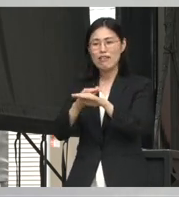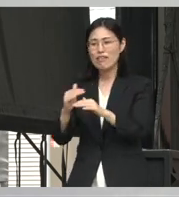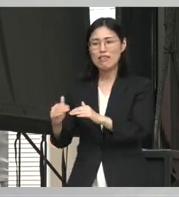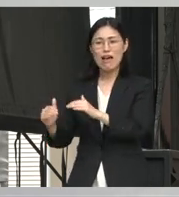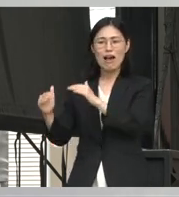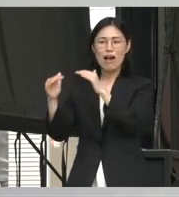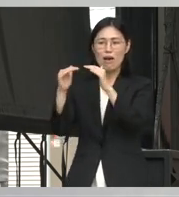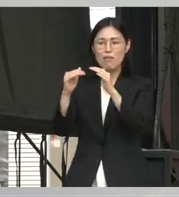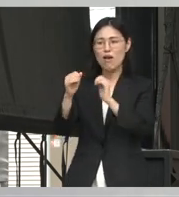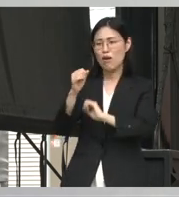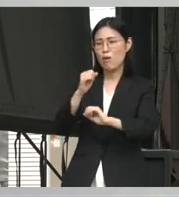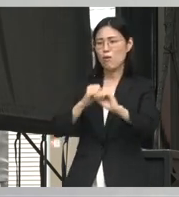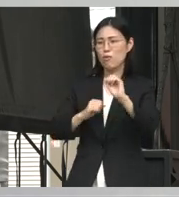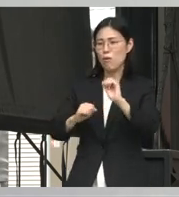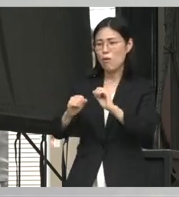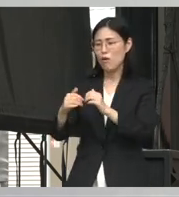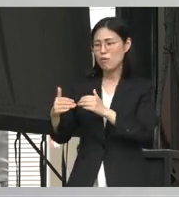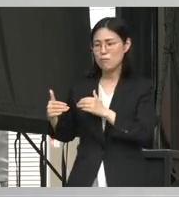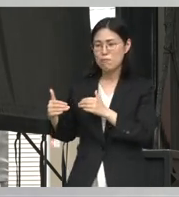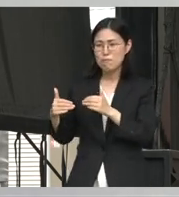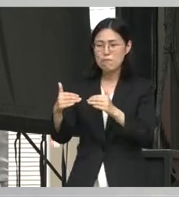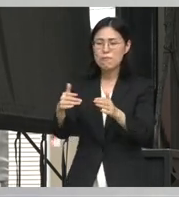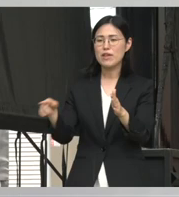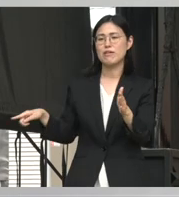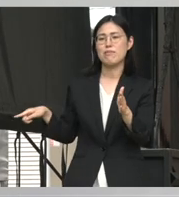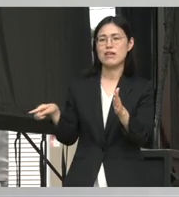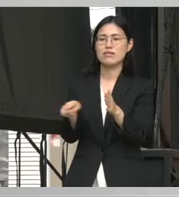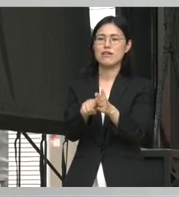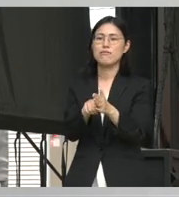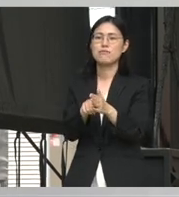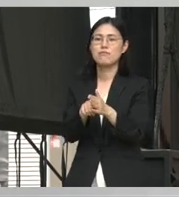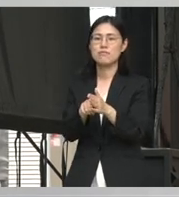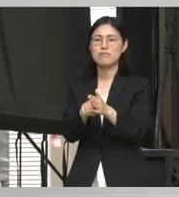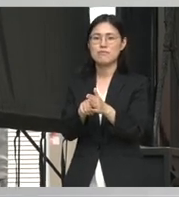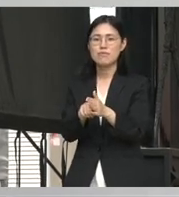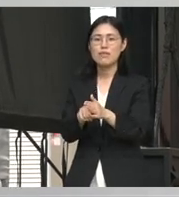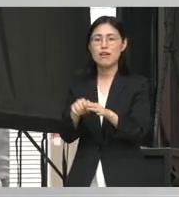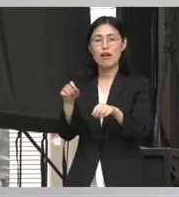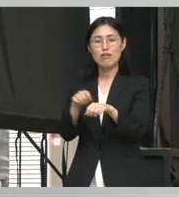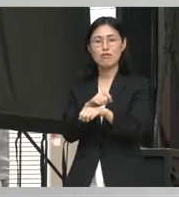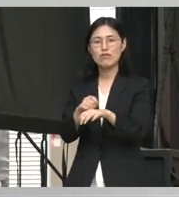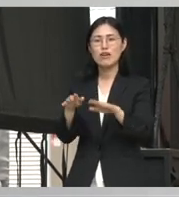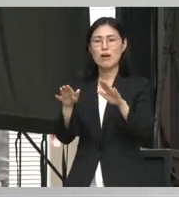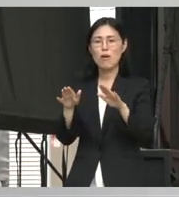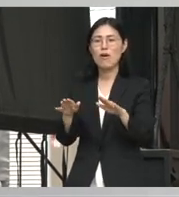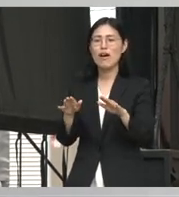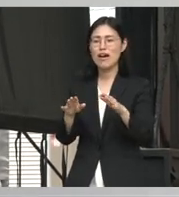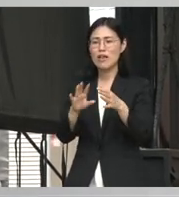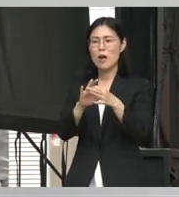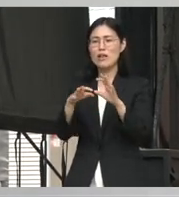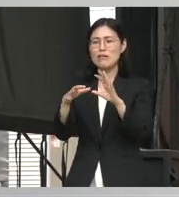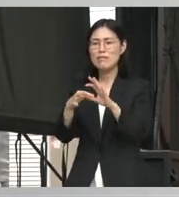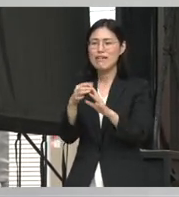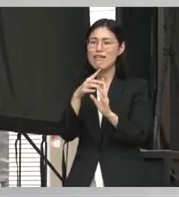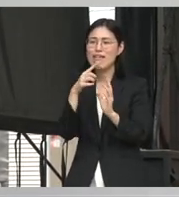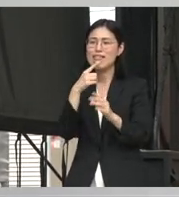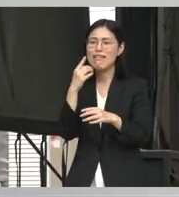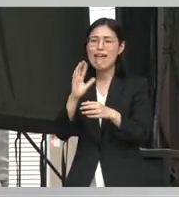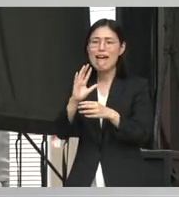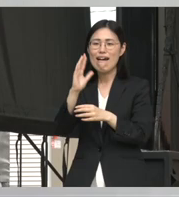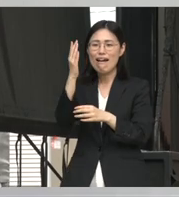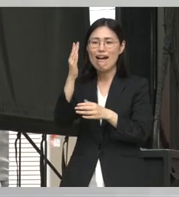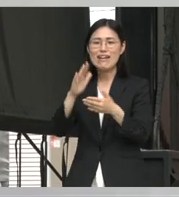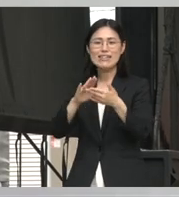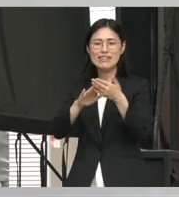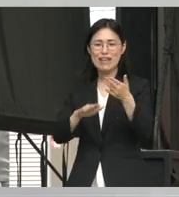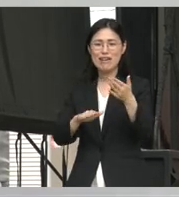も推進してまいりました。特に今回のオリンピック聖火リレーにつきましては、ゴール地点